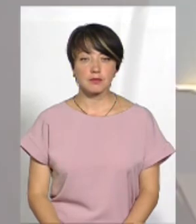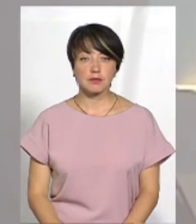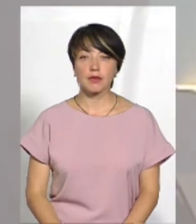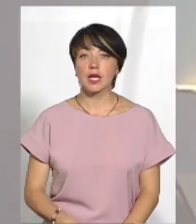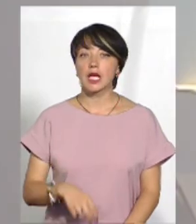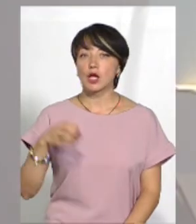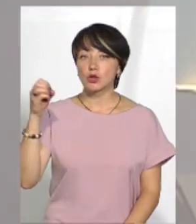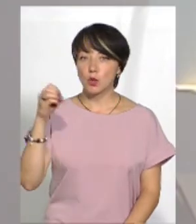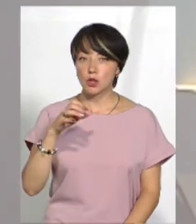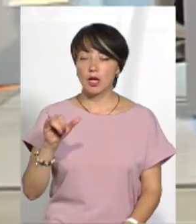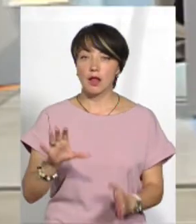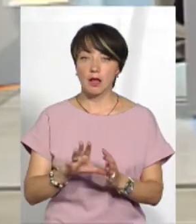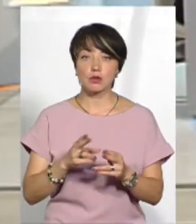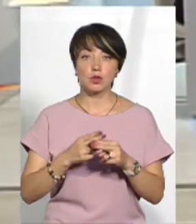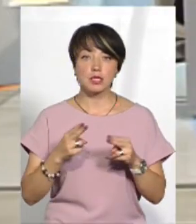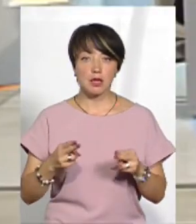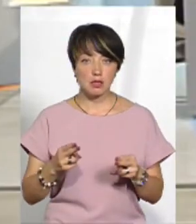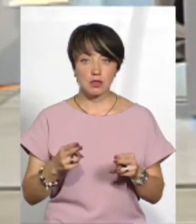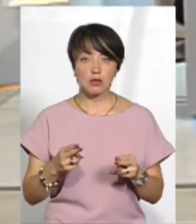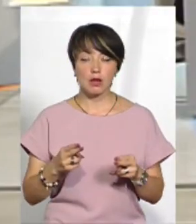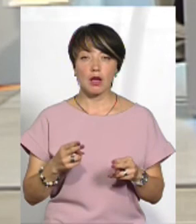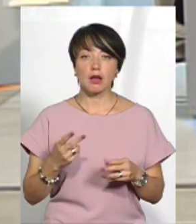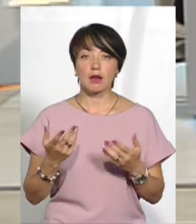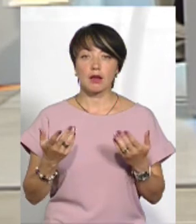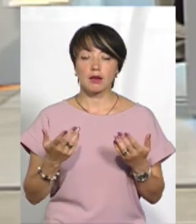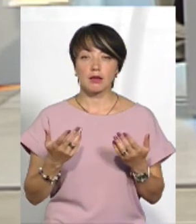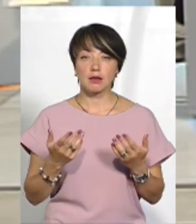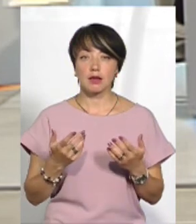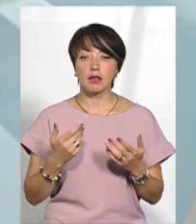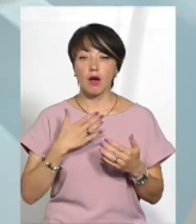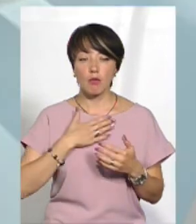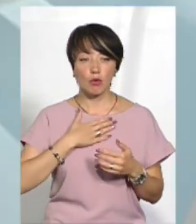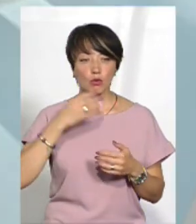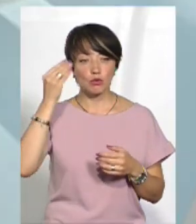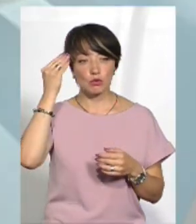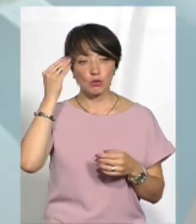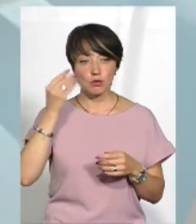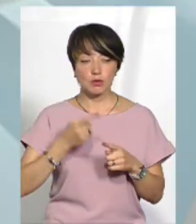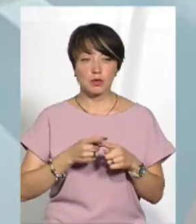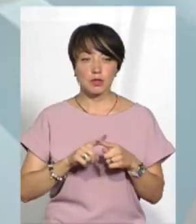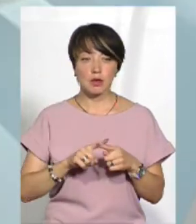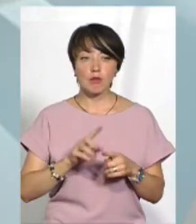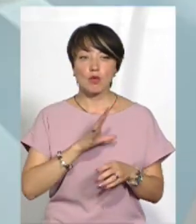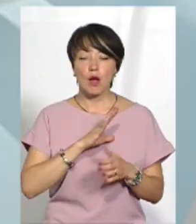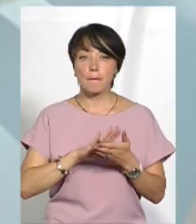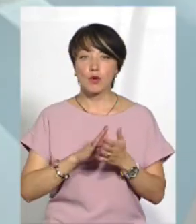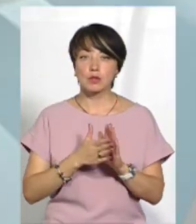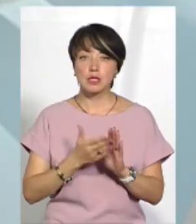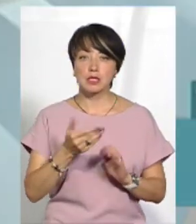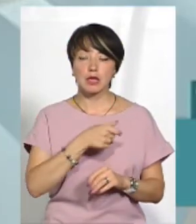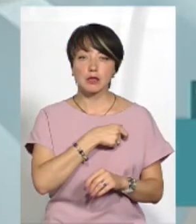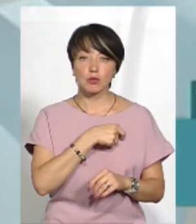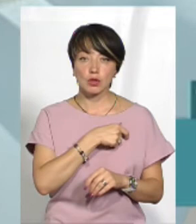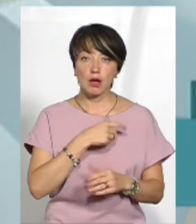За сонячну електростанцію поки що не йде мова. На мою думку, ну, була позиція